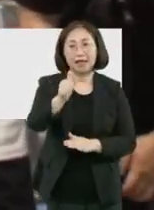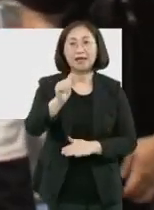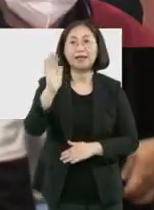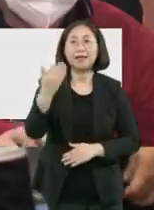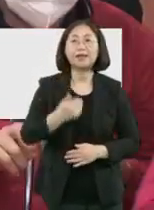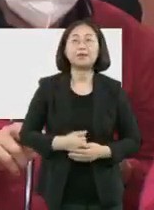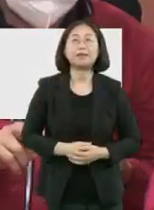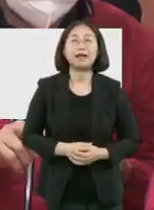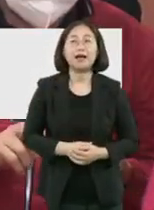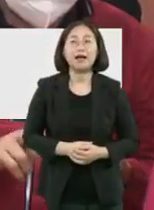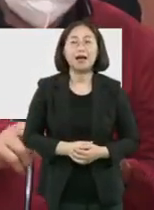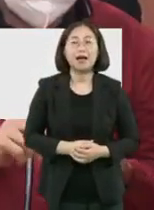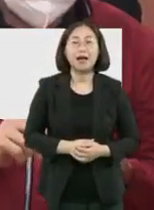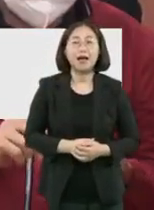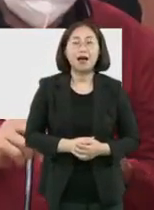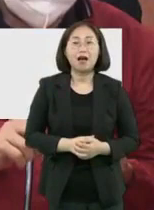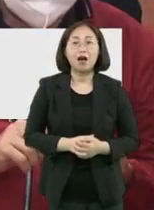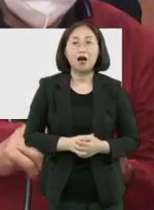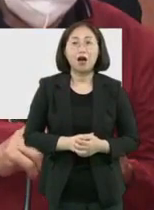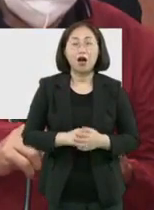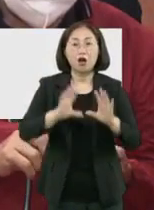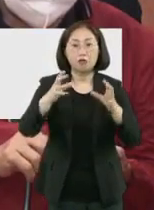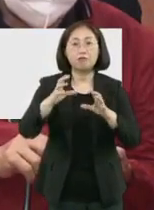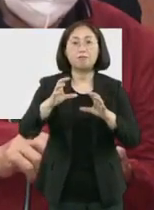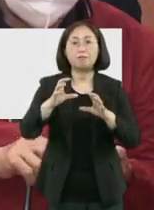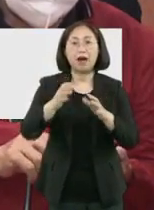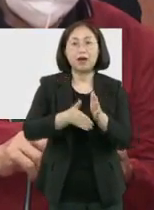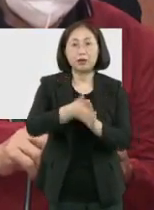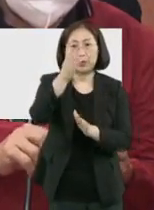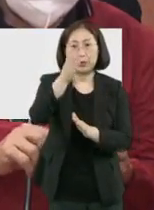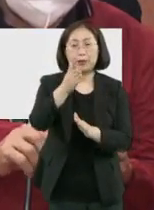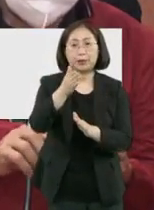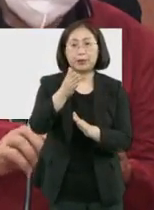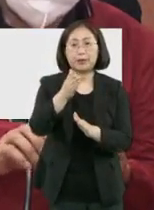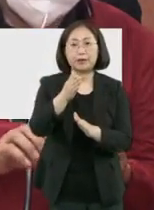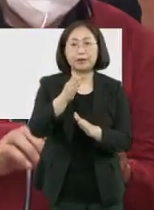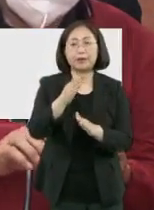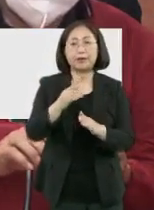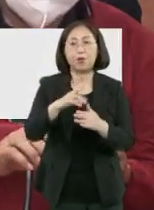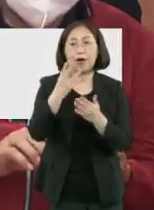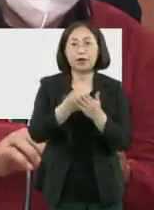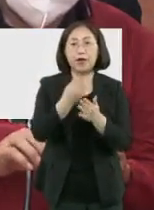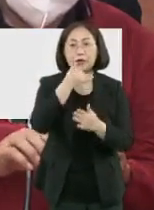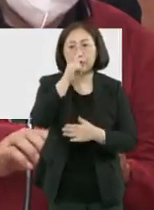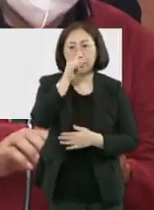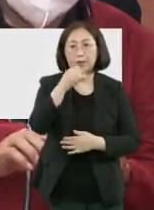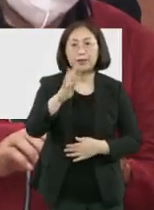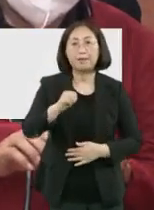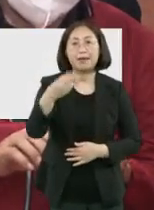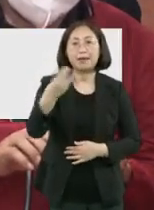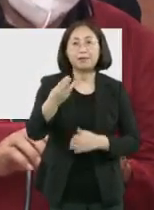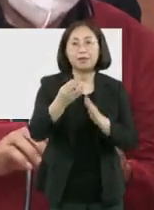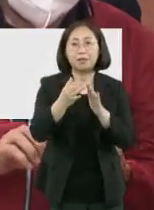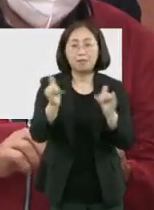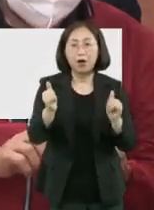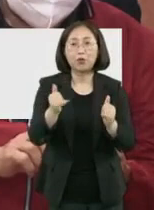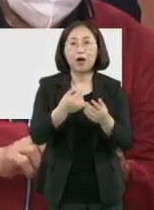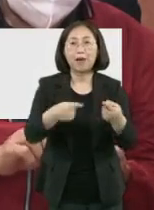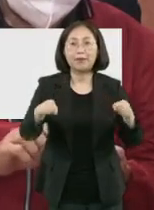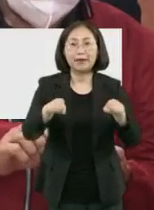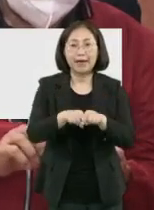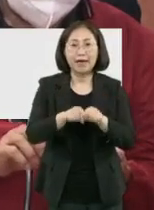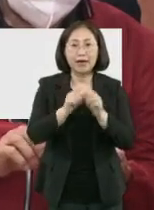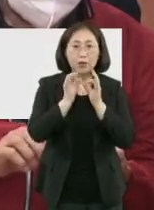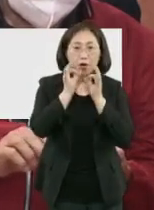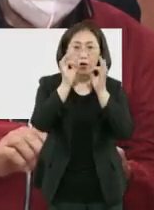되겠습니다. 진정한 국방수들을 완성할 수 있도록 4만 3천여 시민들과 함께 심혈을